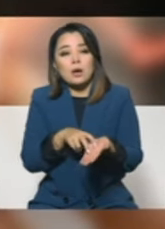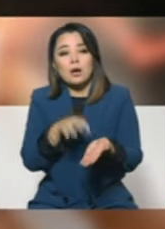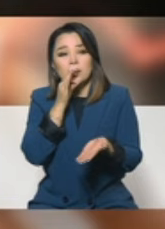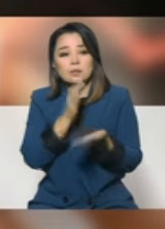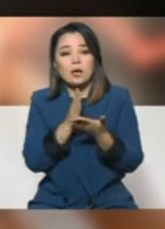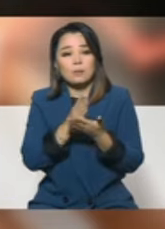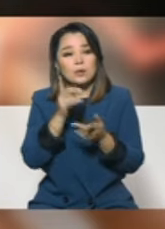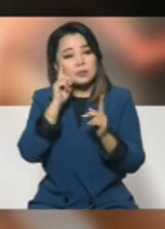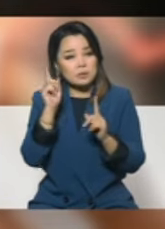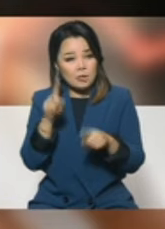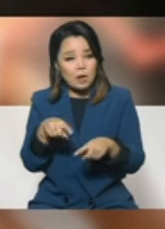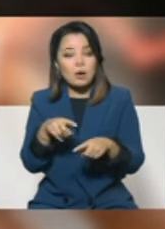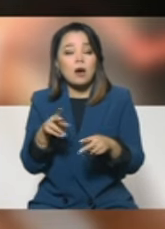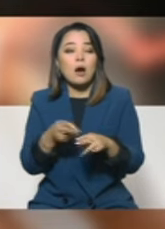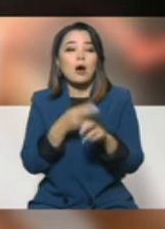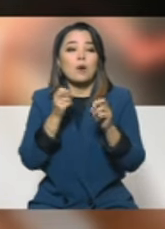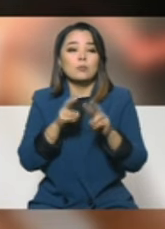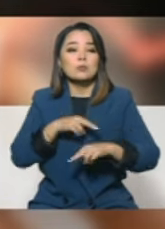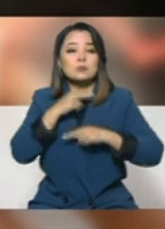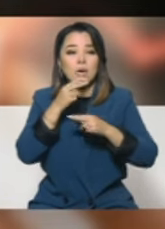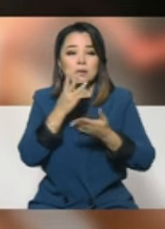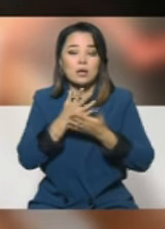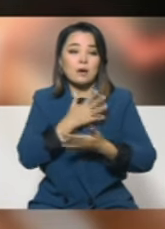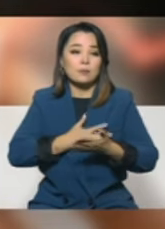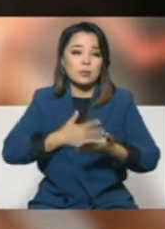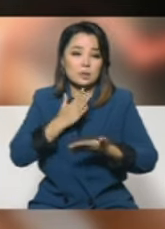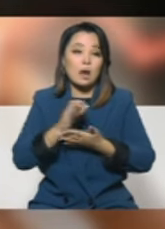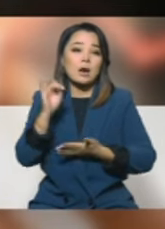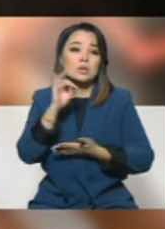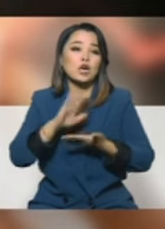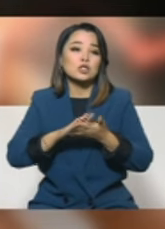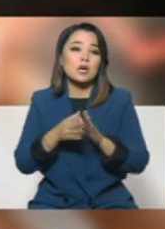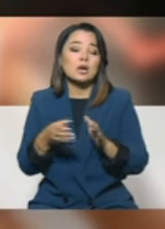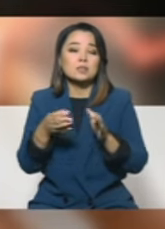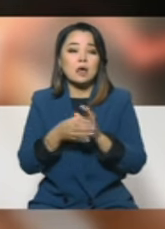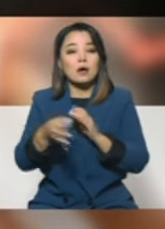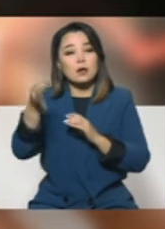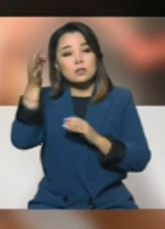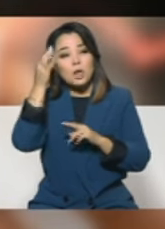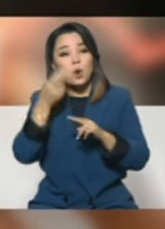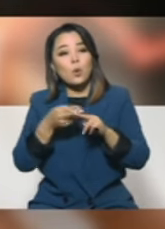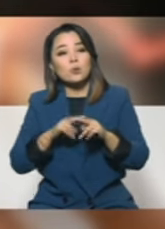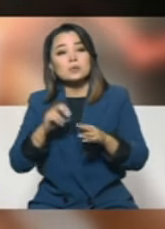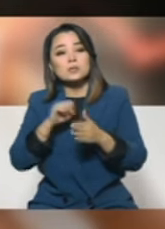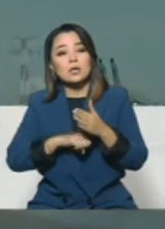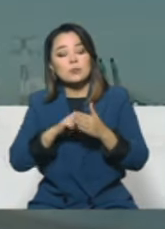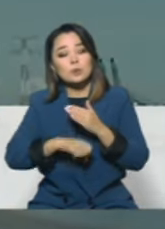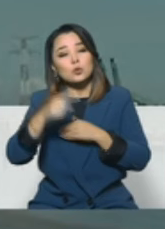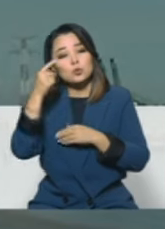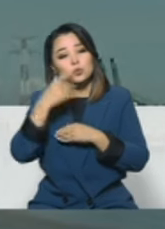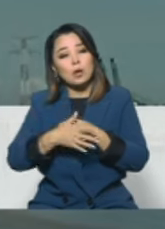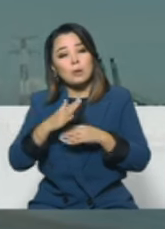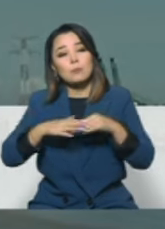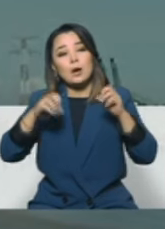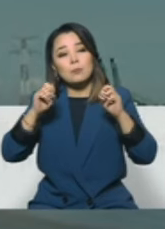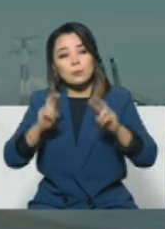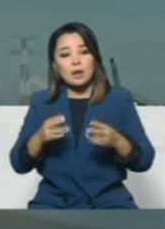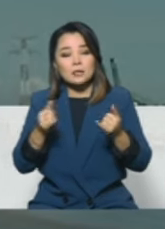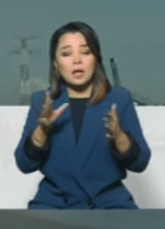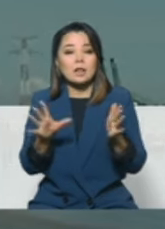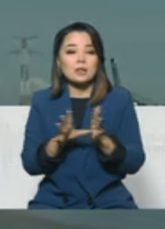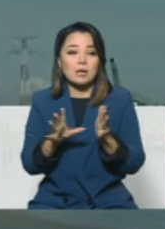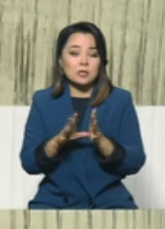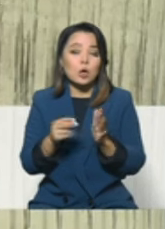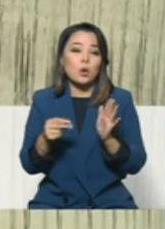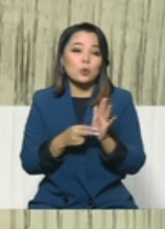жасырын емес. Ең әуелі қауіпсіздігіне алаңдайды. Әрине, тарихтағы жағдайларды еске алсақ, мұның себебі де түсінікті. Мамандар қазіргі